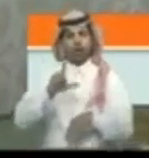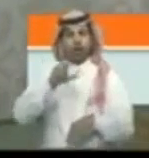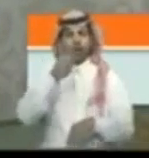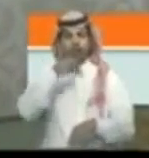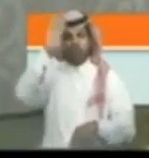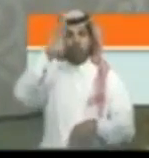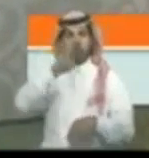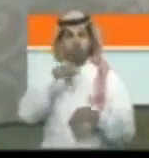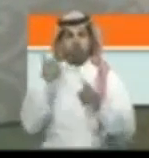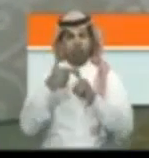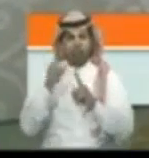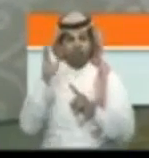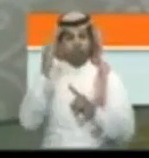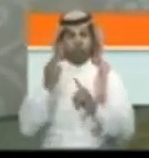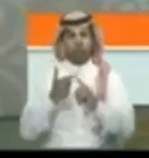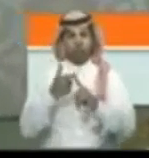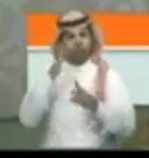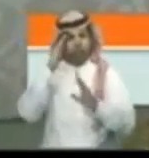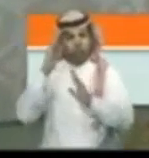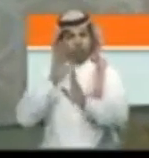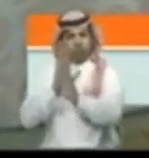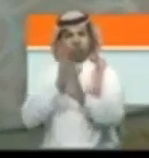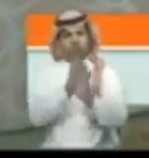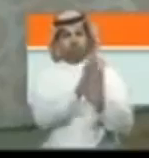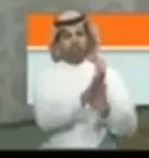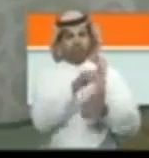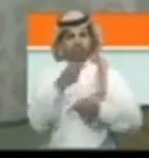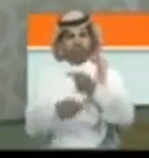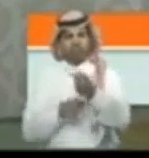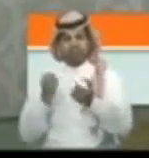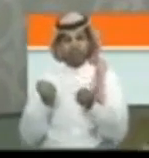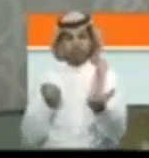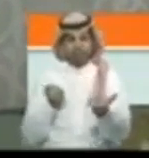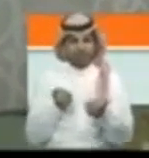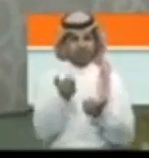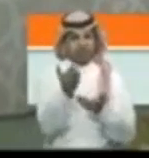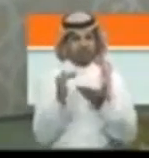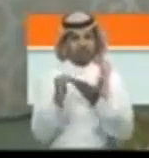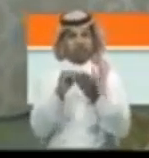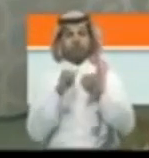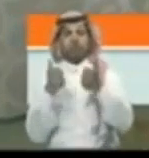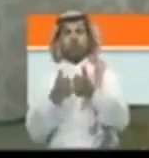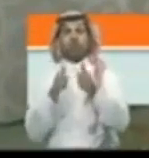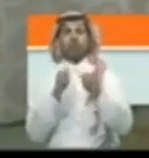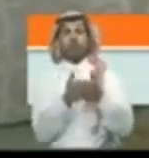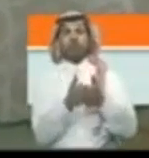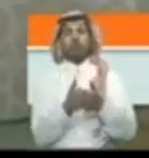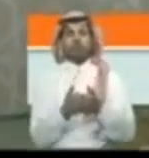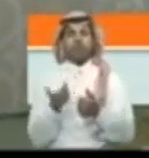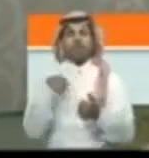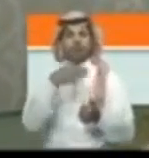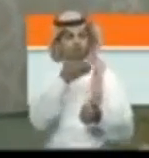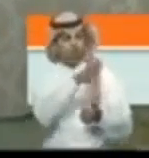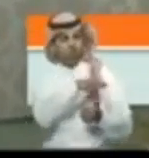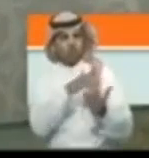ووضحت وأعطت، وفي زمن العطاء في وقت العطاء لأسر شهداء الواجب